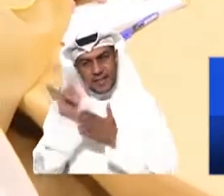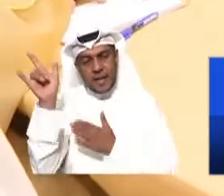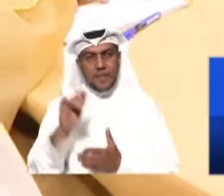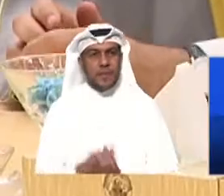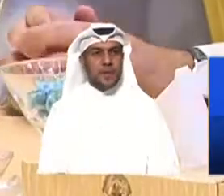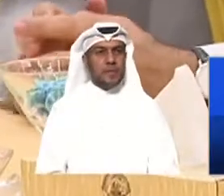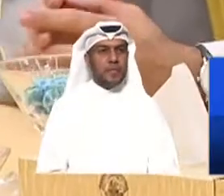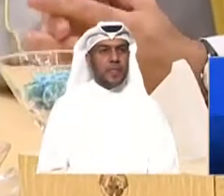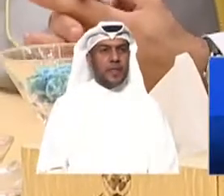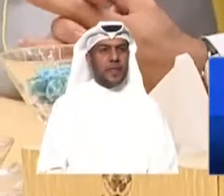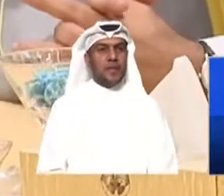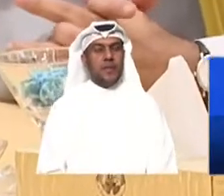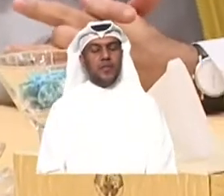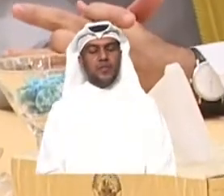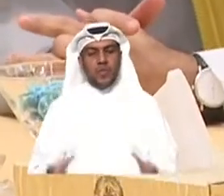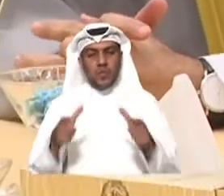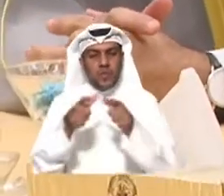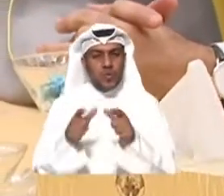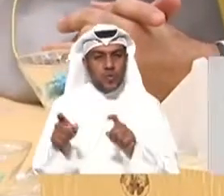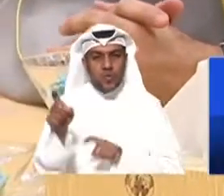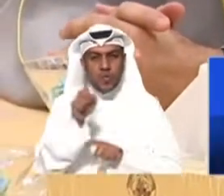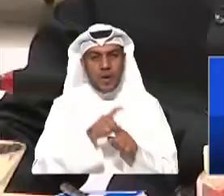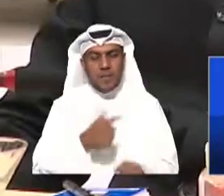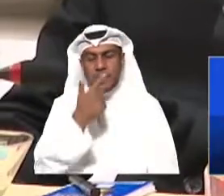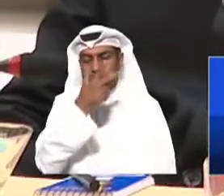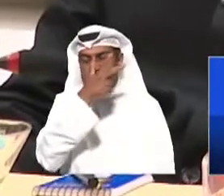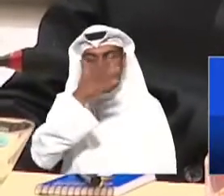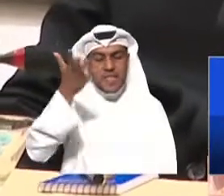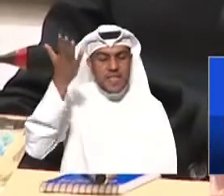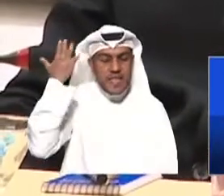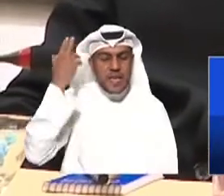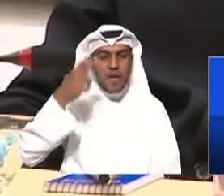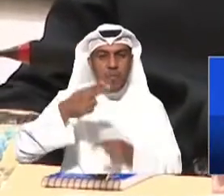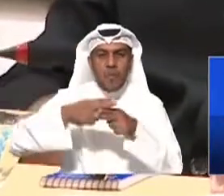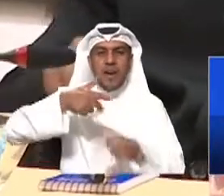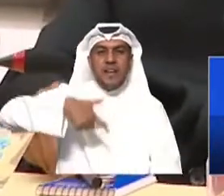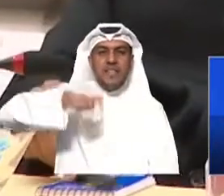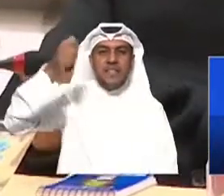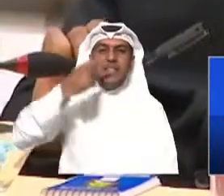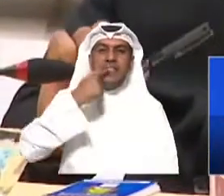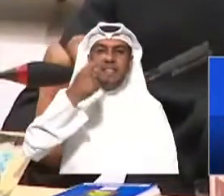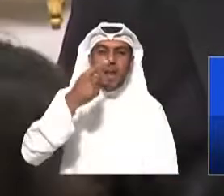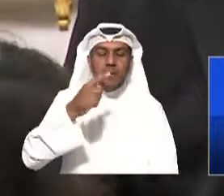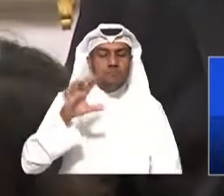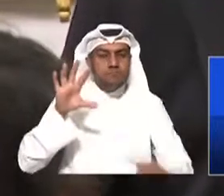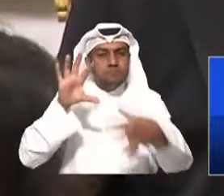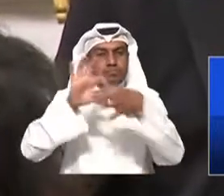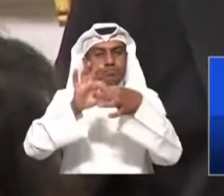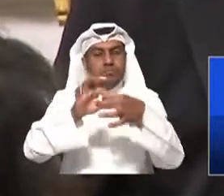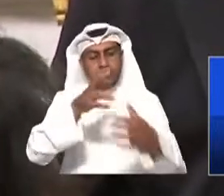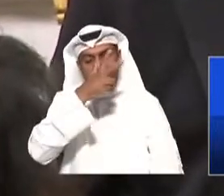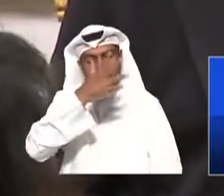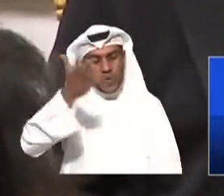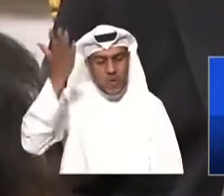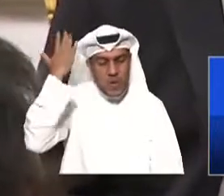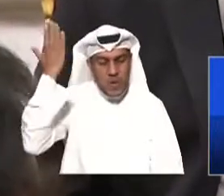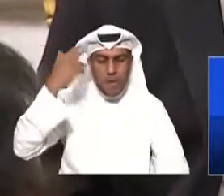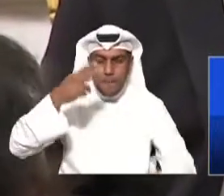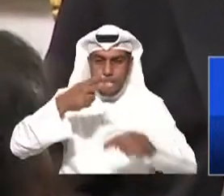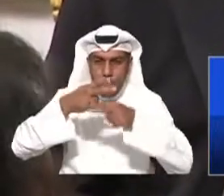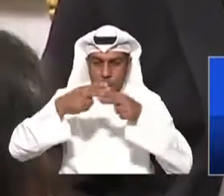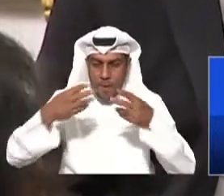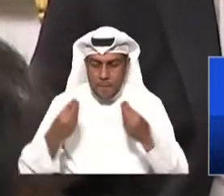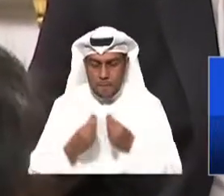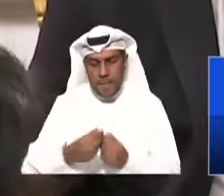العام يصادف مرور 60 عاما على إقامة العلاقات الدبلوماسية بين البلدين، معربا عن اعتزازه بمسيرة